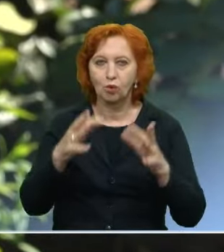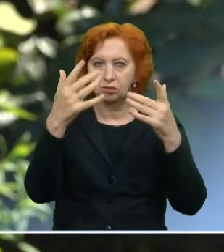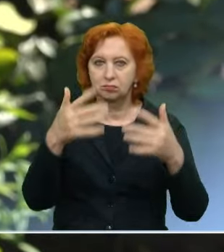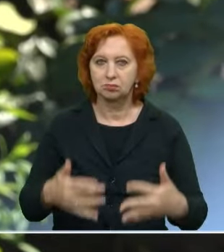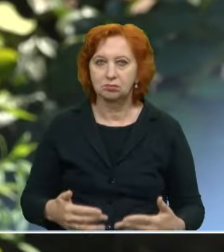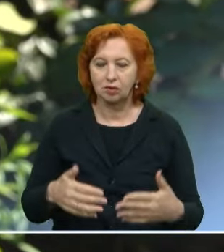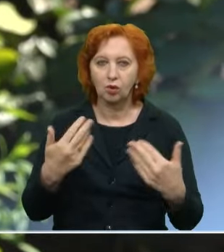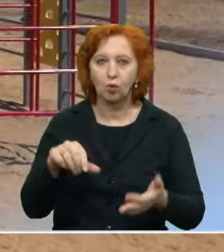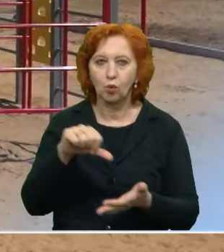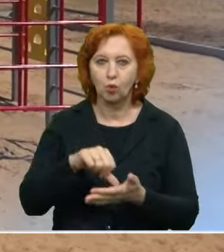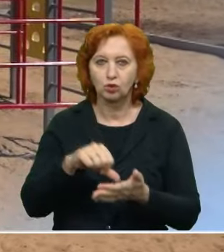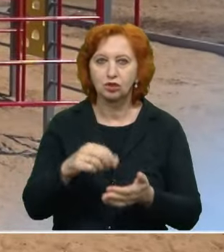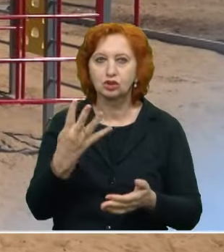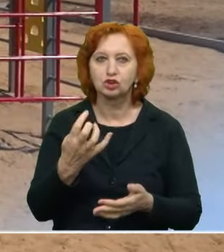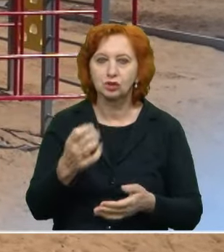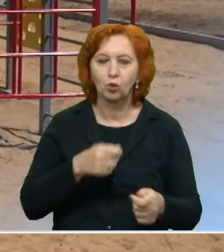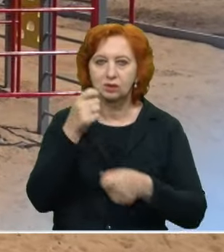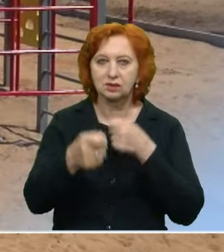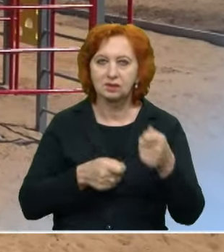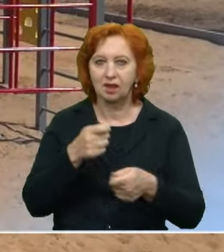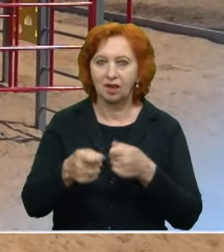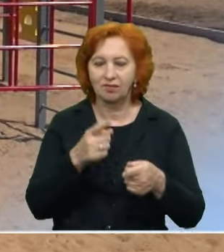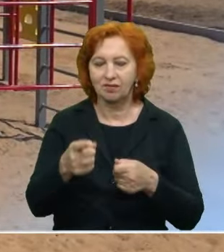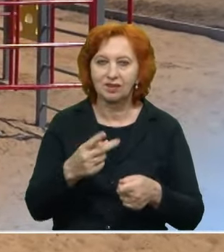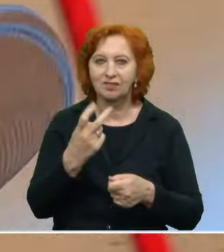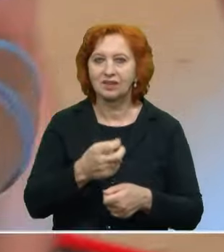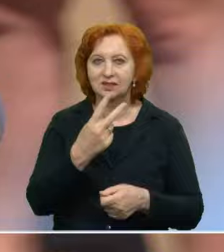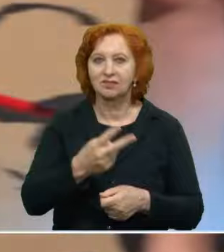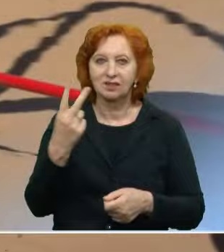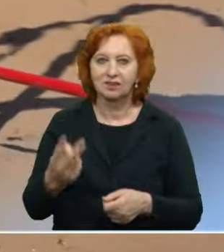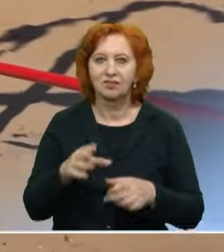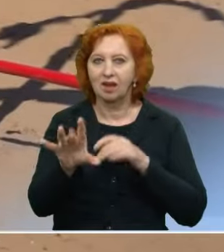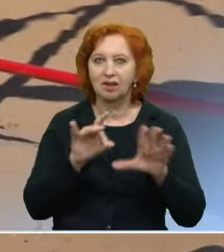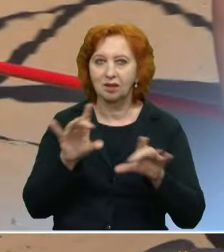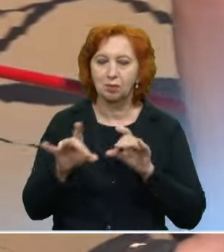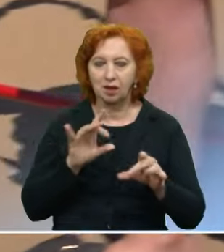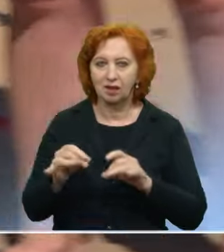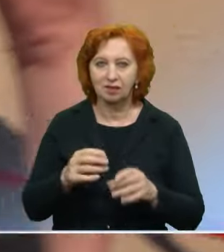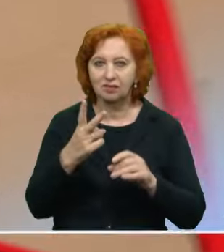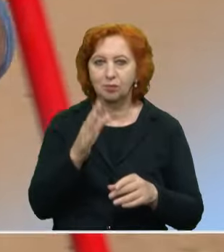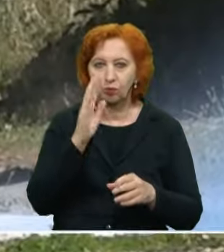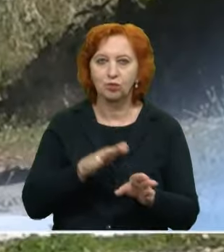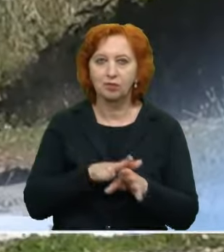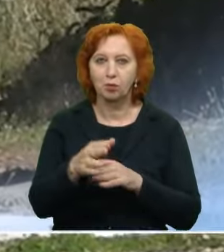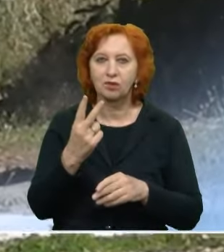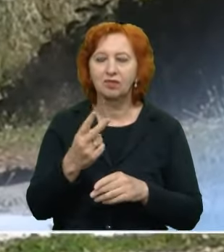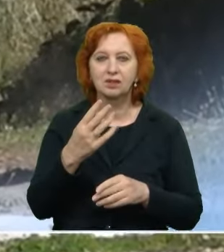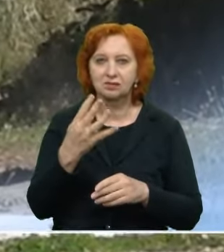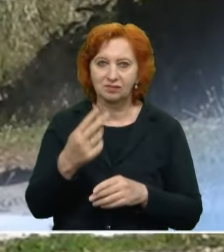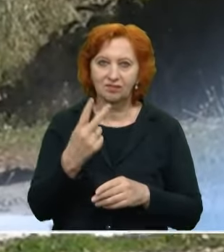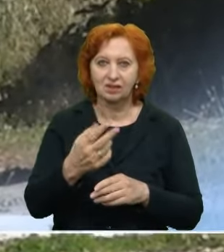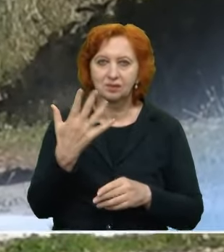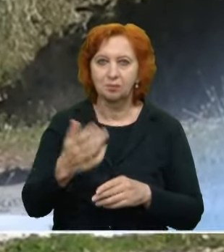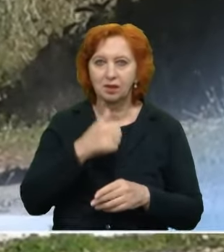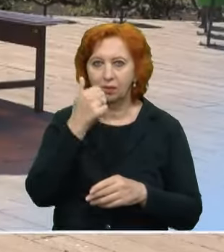года. Участвовало более 400 заявок. Из них отобрали 222. Их реализуют в 2025 в 47 городах и